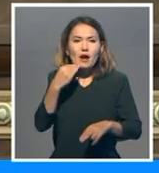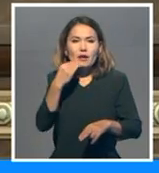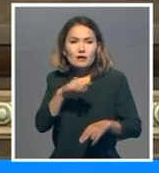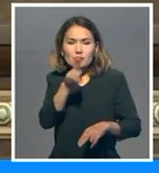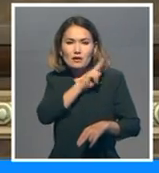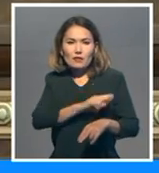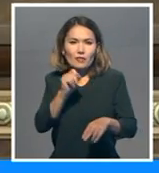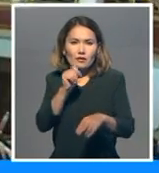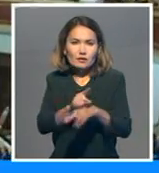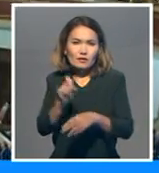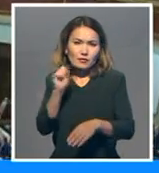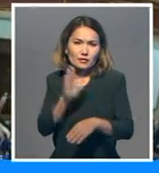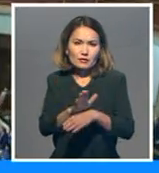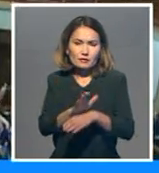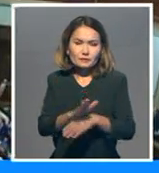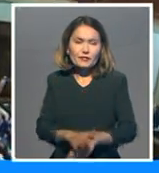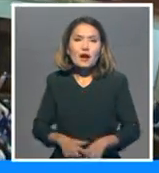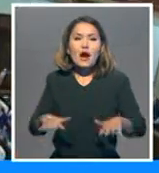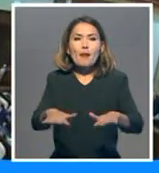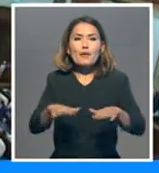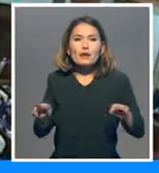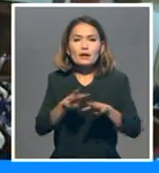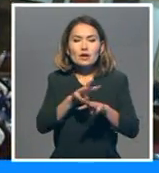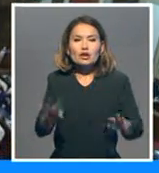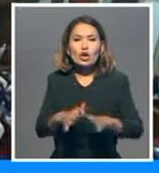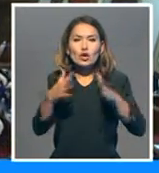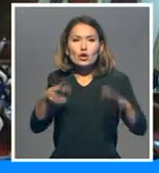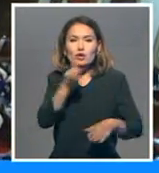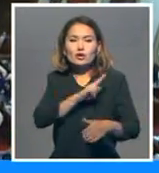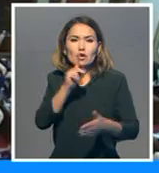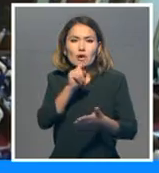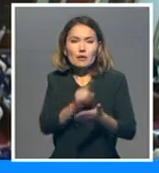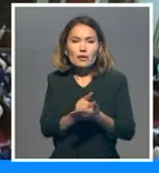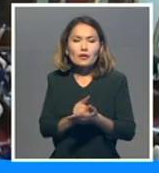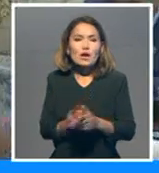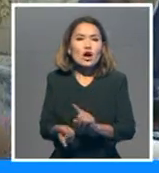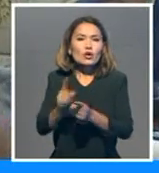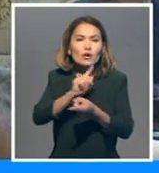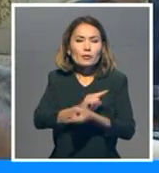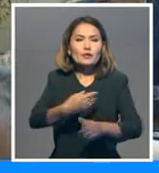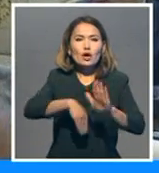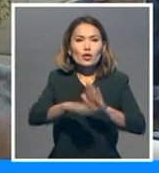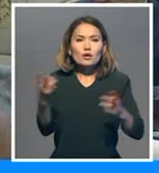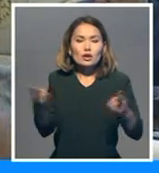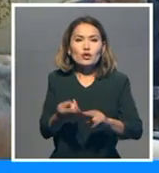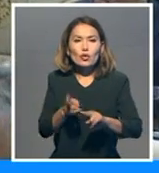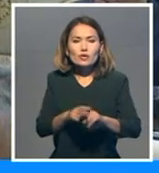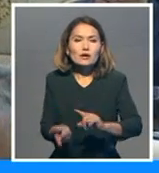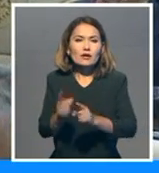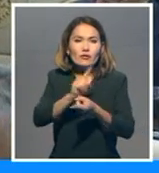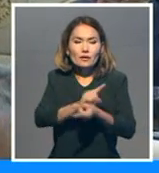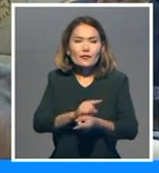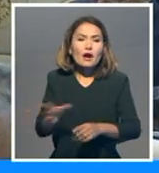мәселелердің нүктесі қойылуы керек. Парламенттің екінші үлкен міндеті құрылымдық реформалар жасау. Бұл реформалардың